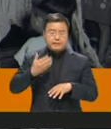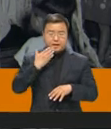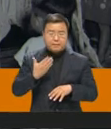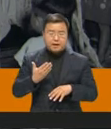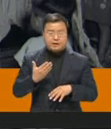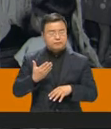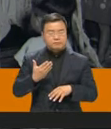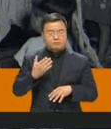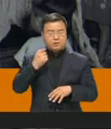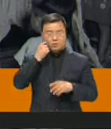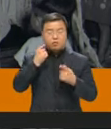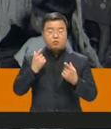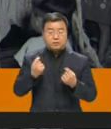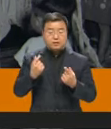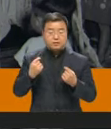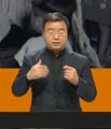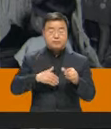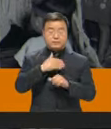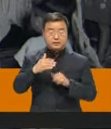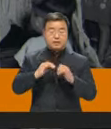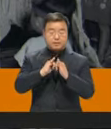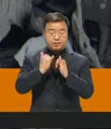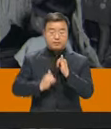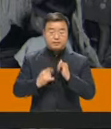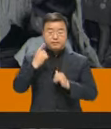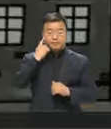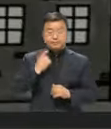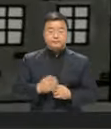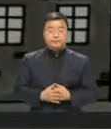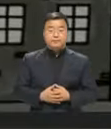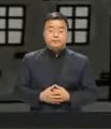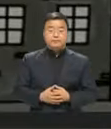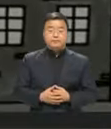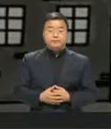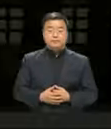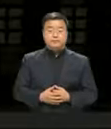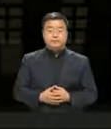배경을 현대사를 통해 알아봤습니다. 송성환 기자입니다.